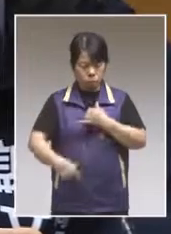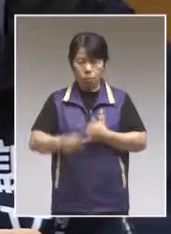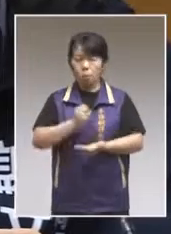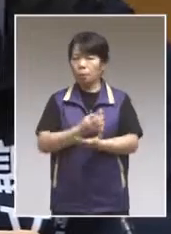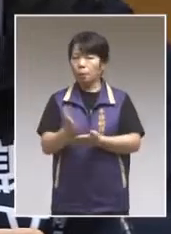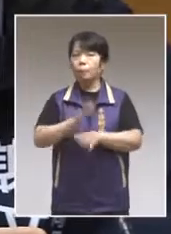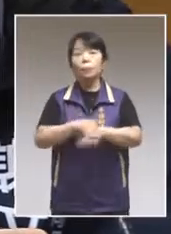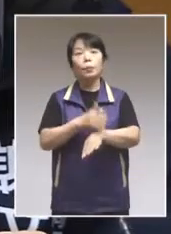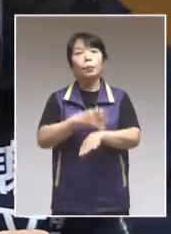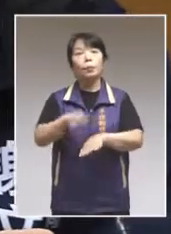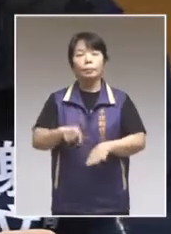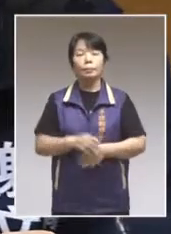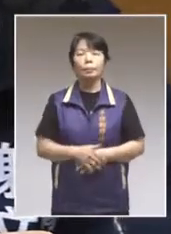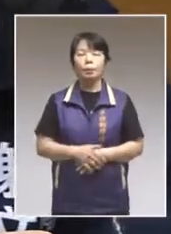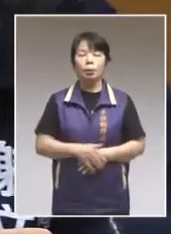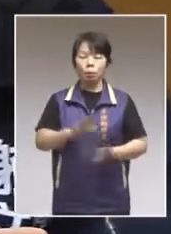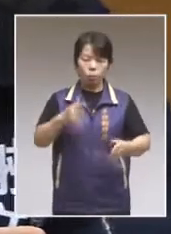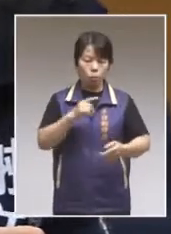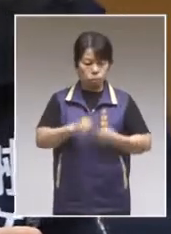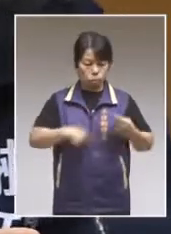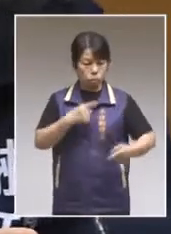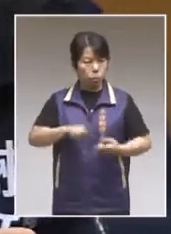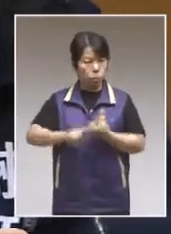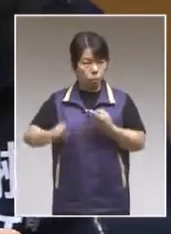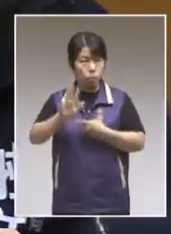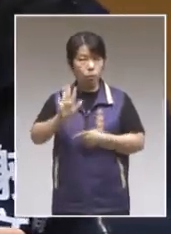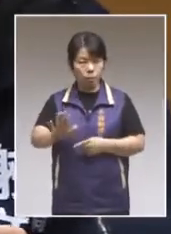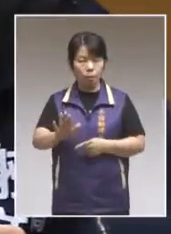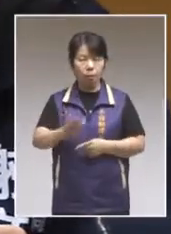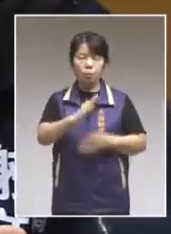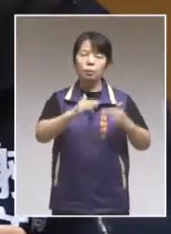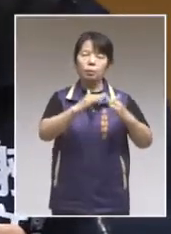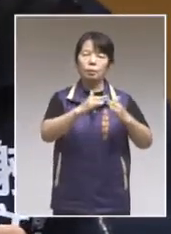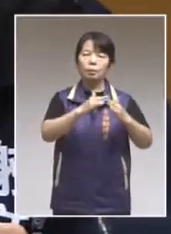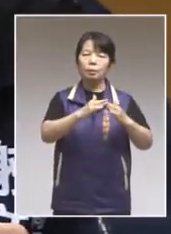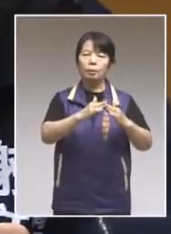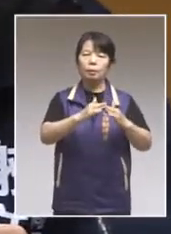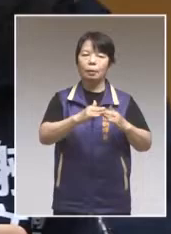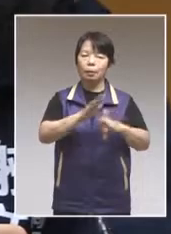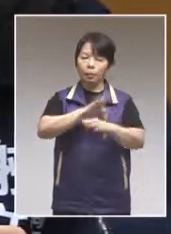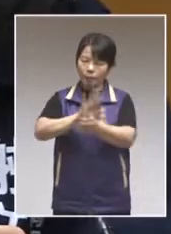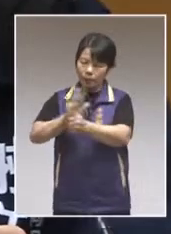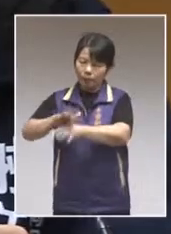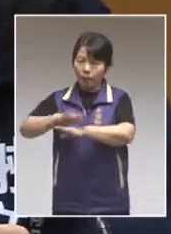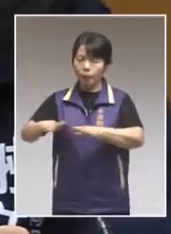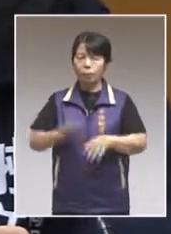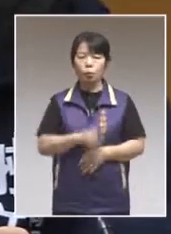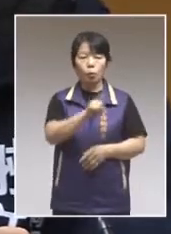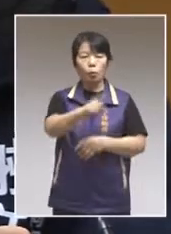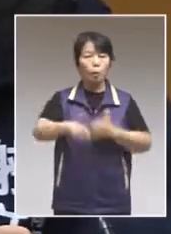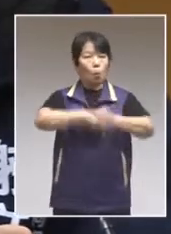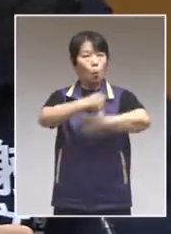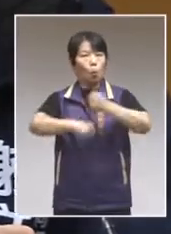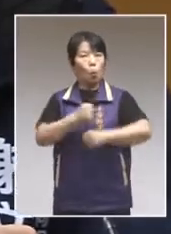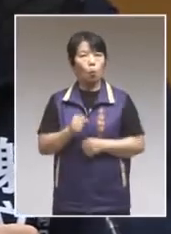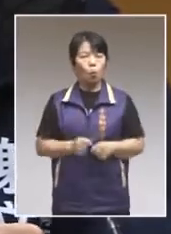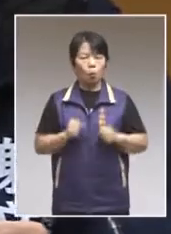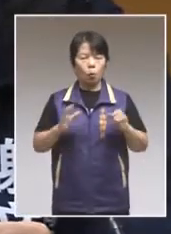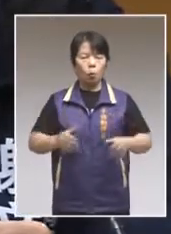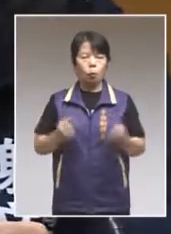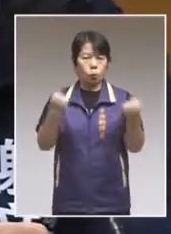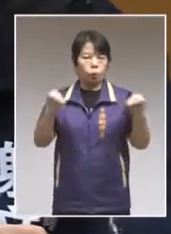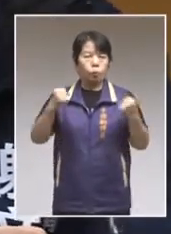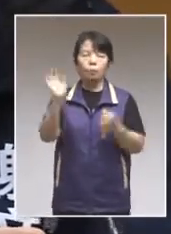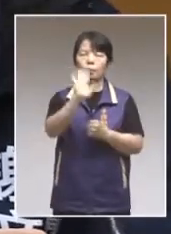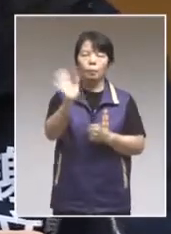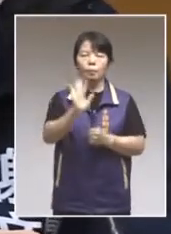适需要请假，我们都会予以同意。好，那我们学校这边也会减少这个激烈活动，两周以内一定是